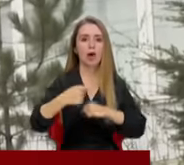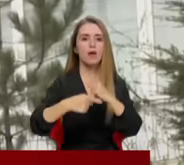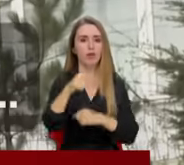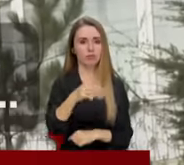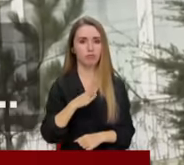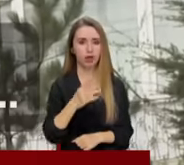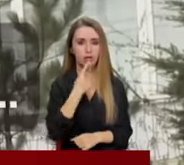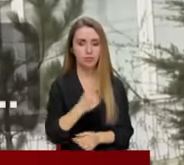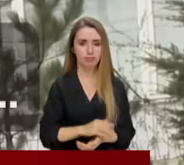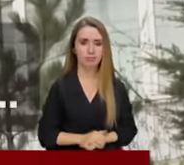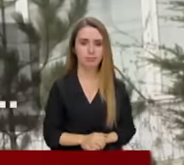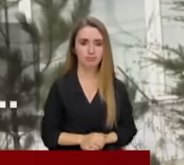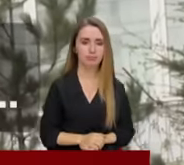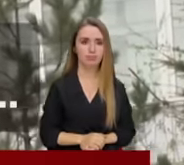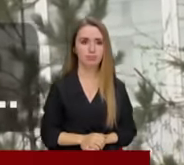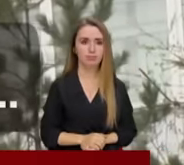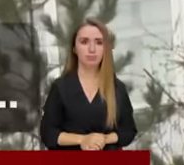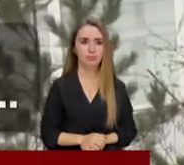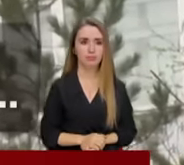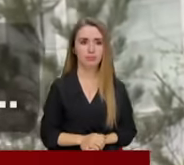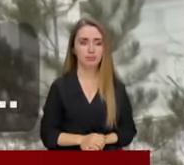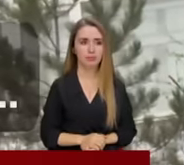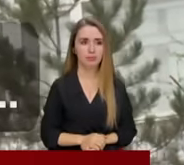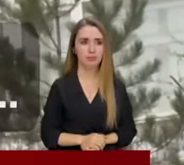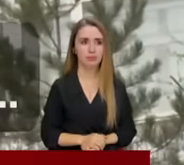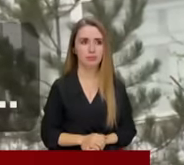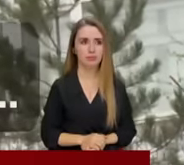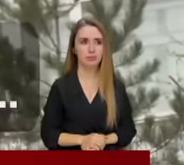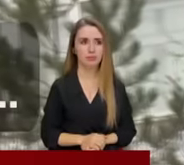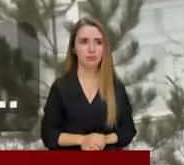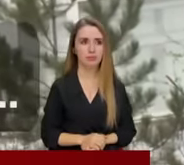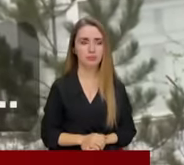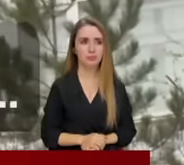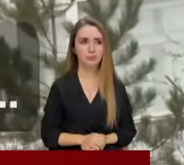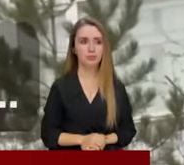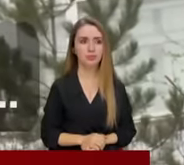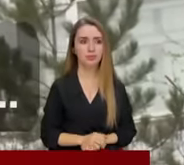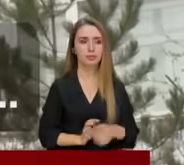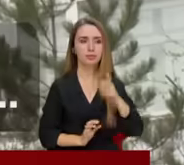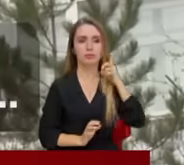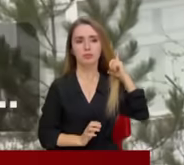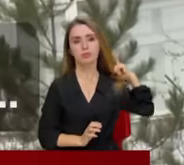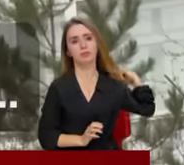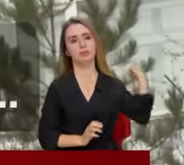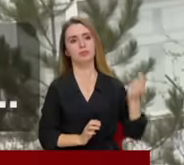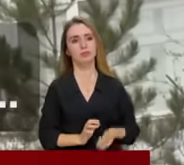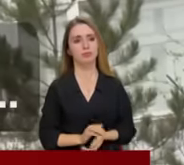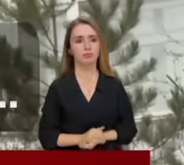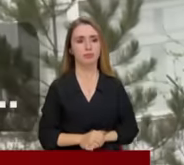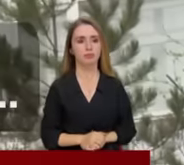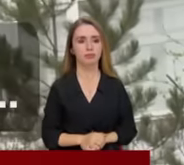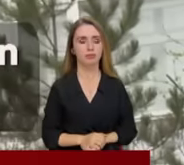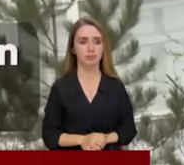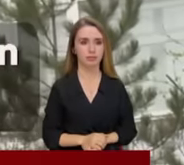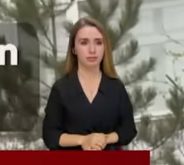işaret etti. Kızımın aldığı, mortgage'la 32 yıl taksitle aldığı bir evi, Mansur Yavaş'ın Londra'da evi